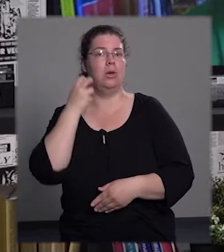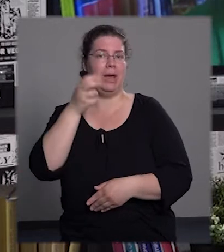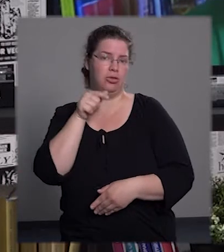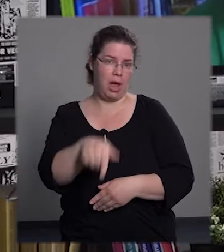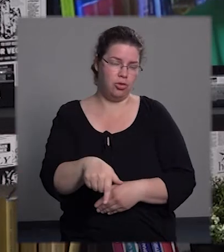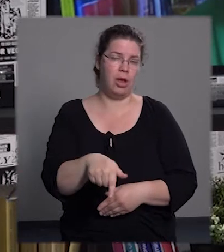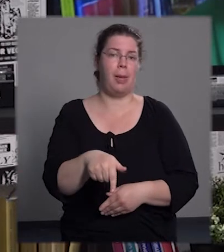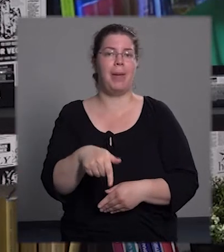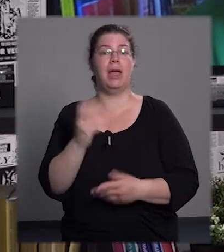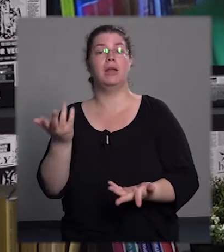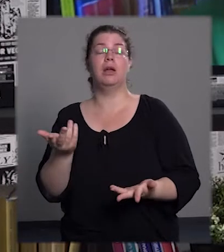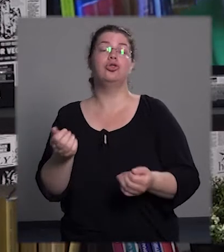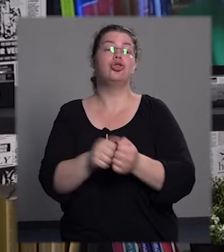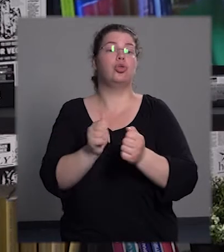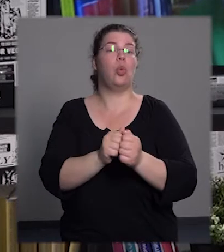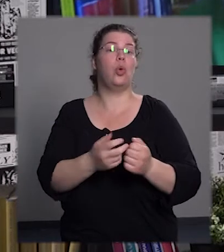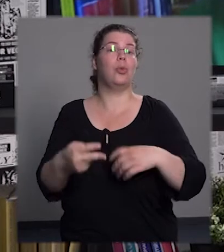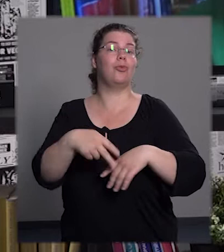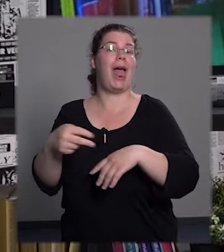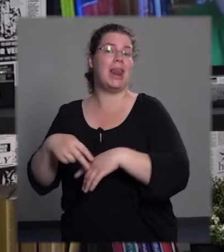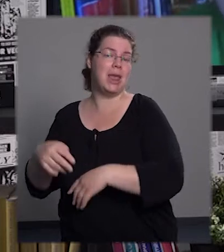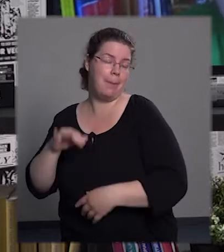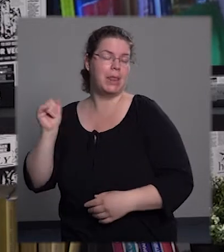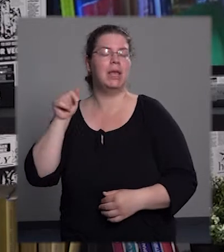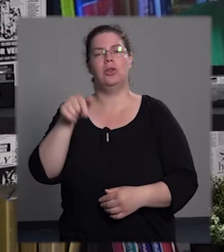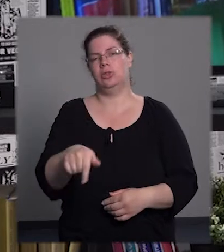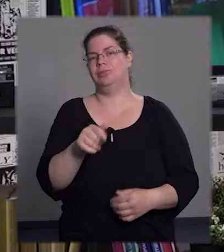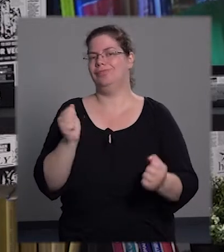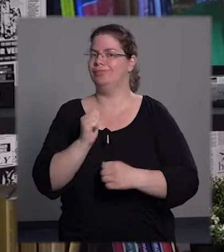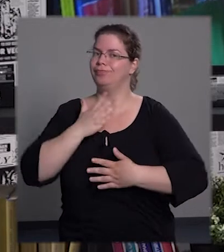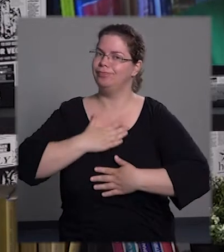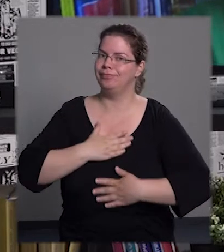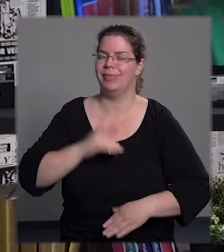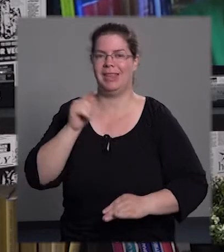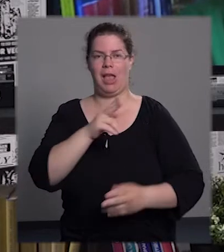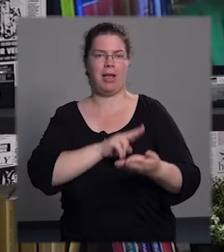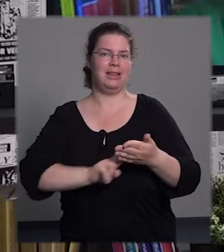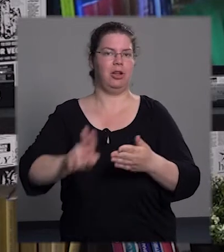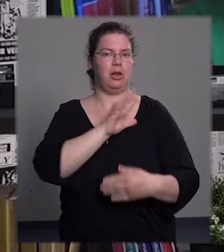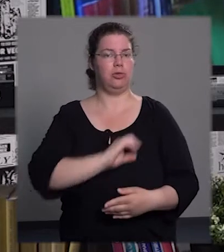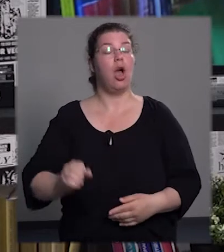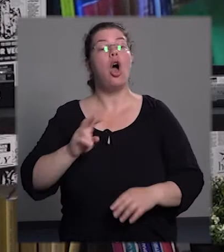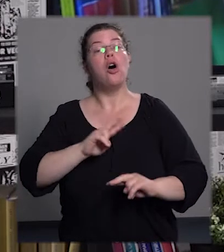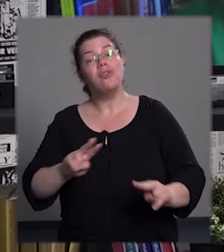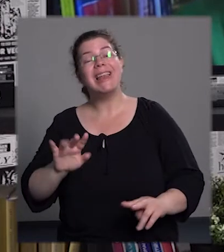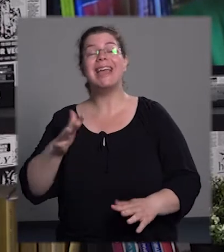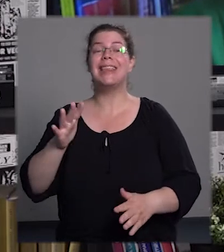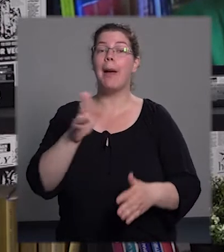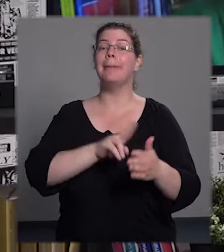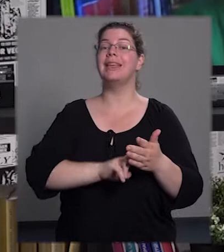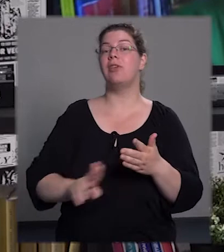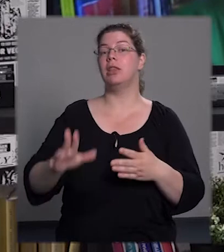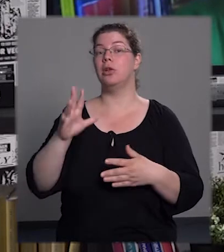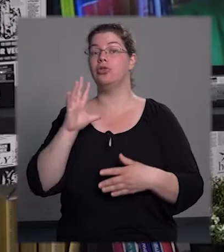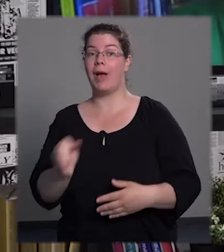Pesterzsébeten sűrűn fellépett, és nagyon megszerette. Na, ez a hivatalos válasz. Van egy nem hivatalos válasz is, amit én